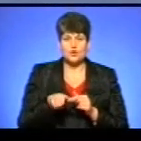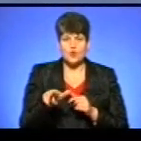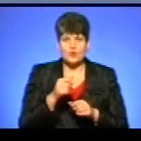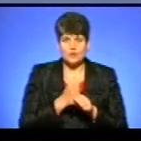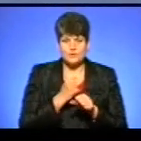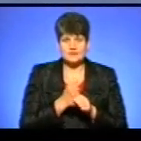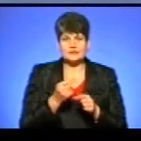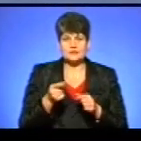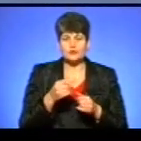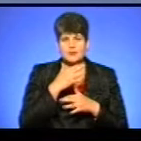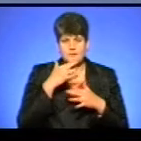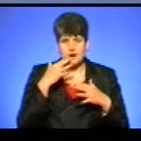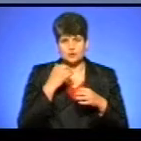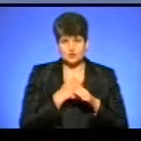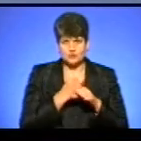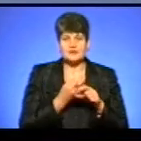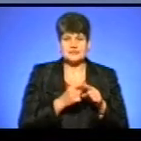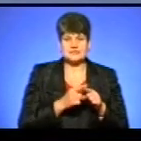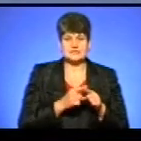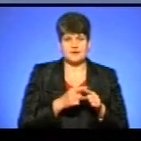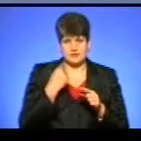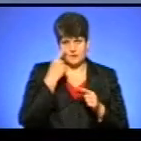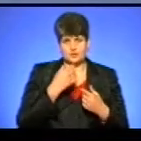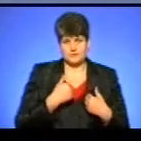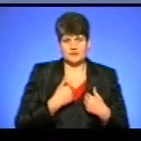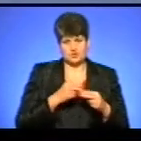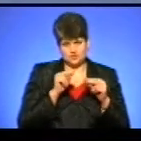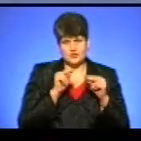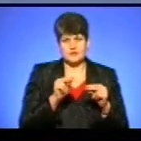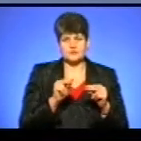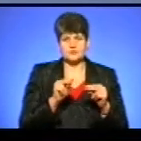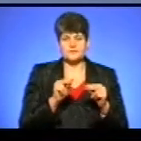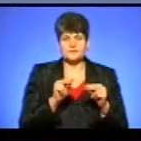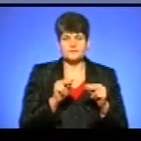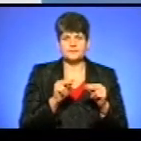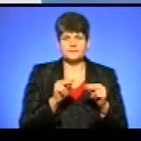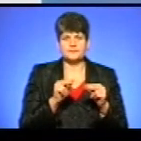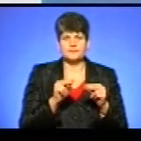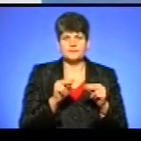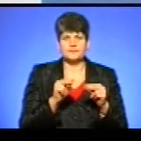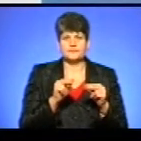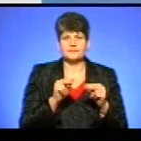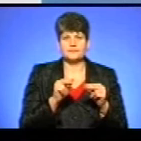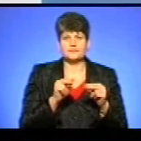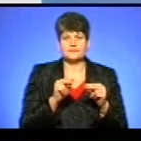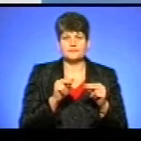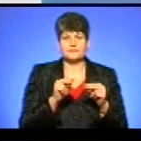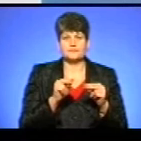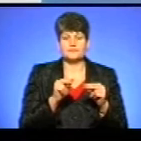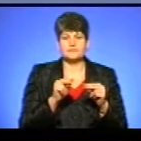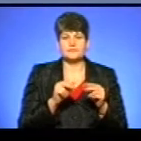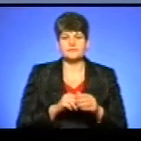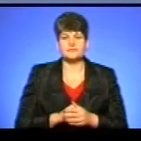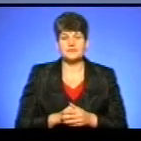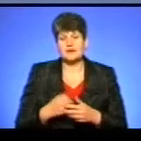він для Тернополя дуже багато зробив. То від мене лічно, чесно. Дякуємо вам. Ну, перше, я дякую за ваші слова